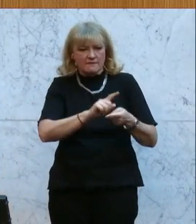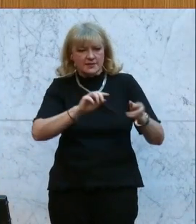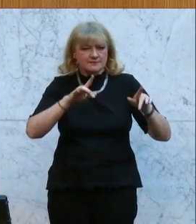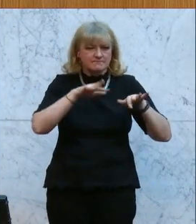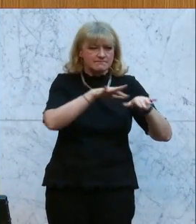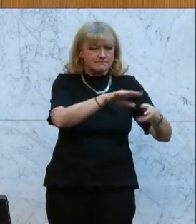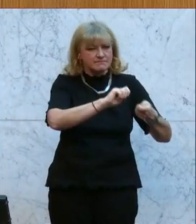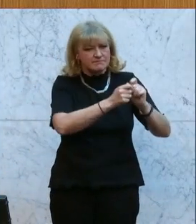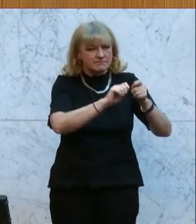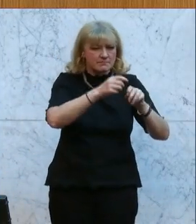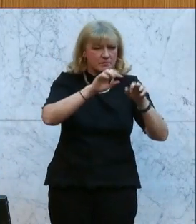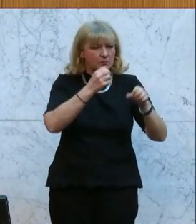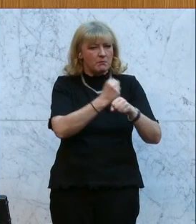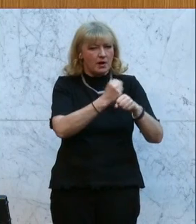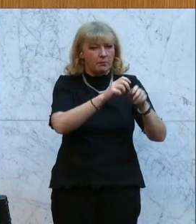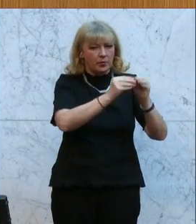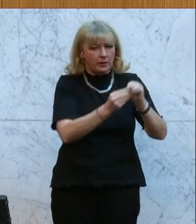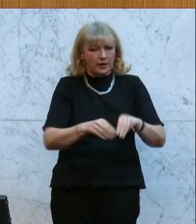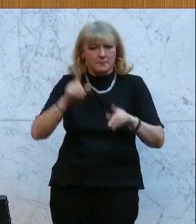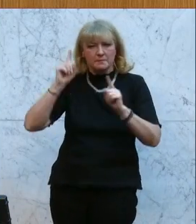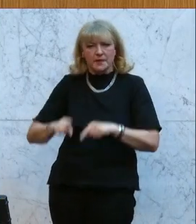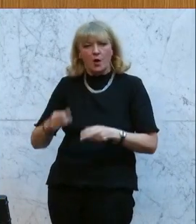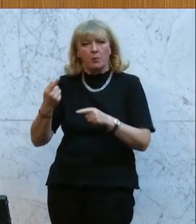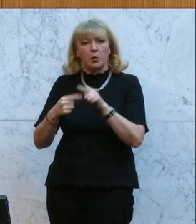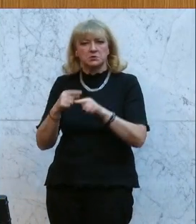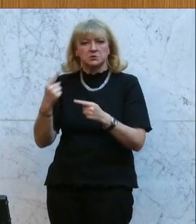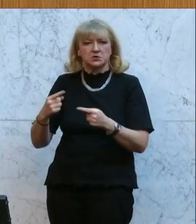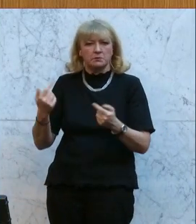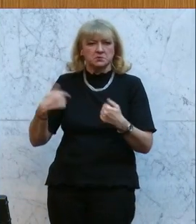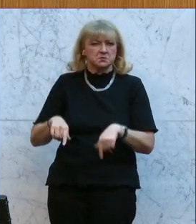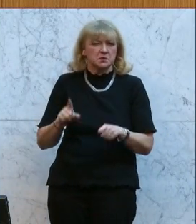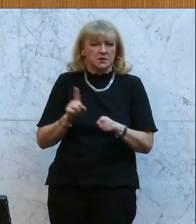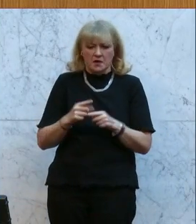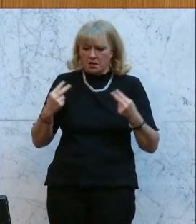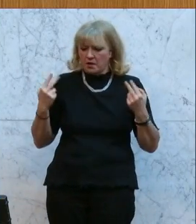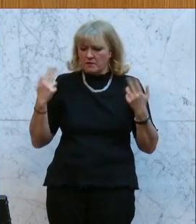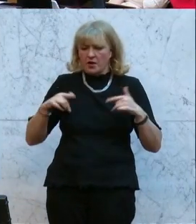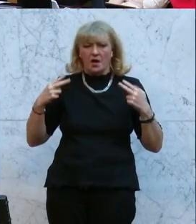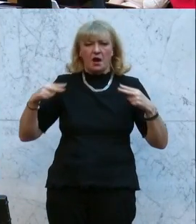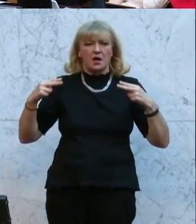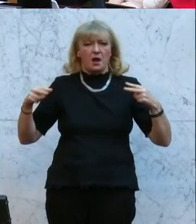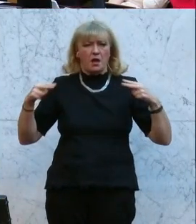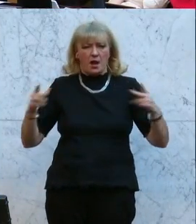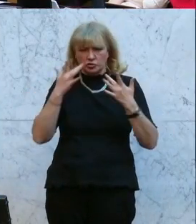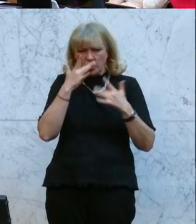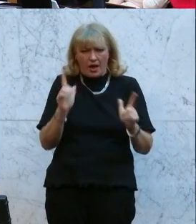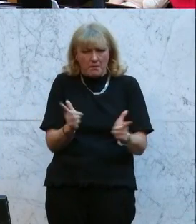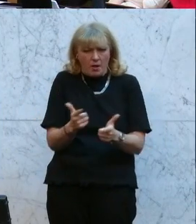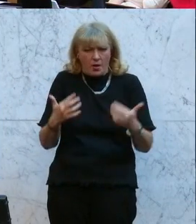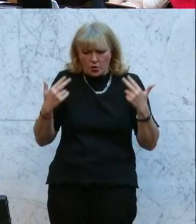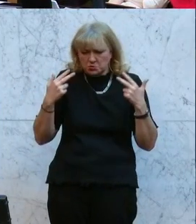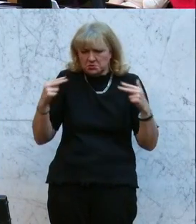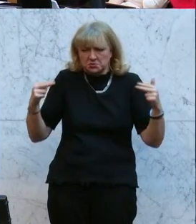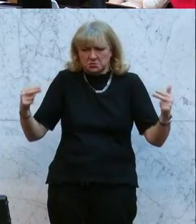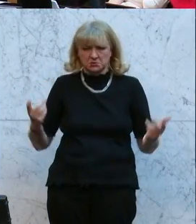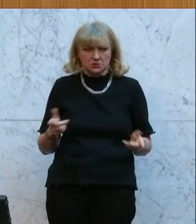ruchlos bereichern und das alles ohne Konsequenzen. Das Spektrum ist natürlich ein breites. Auf der